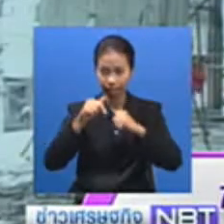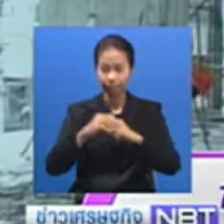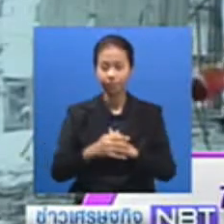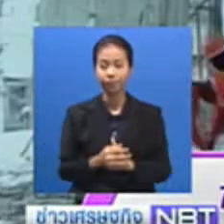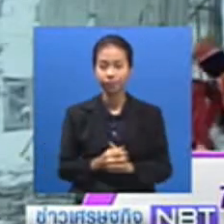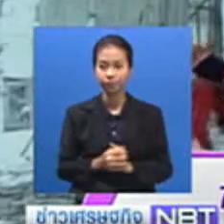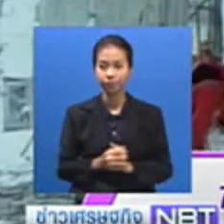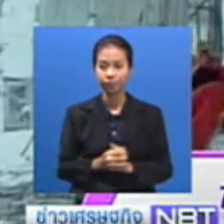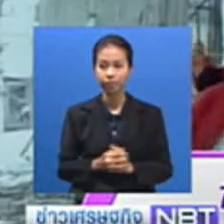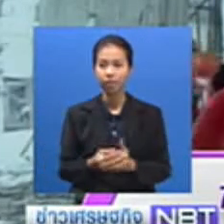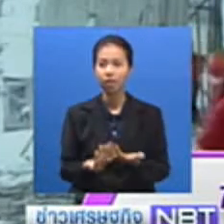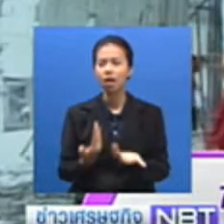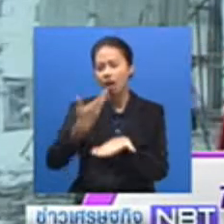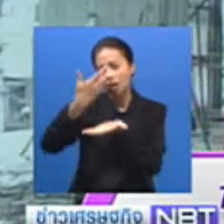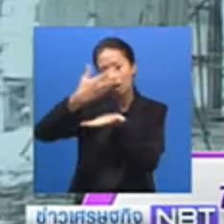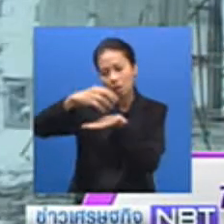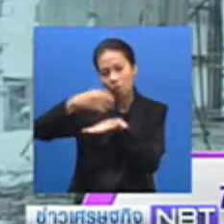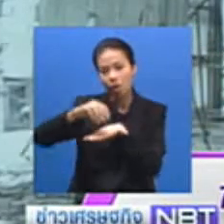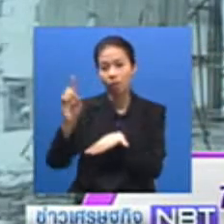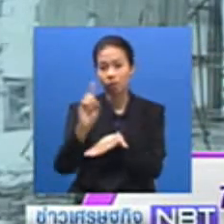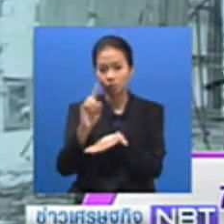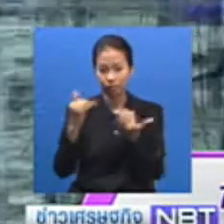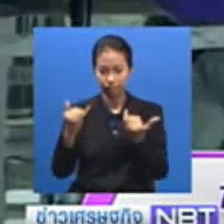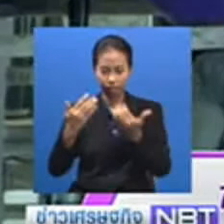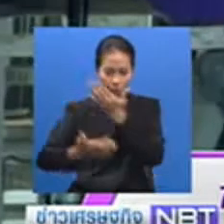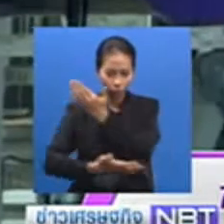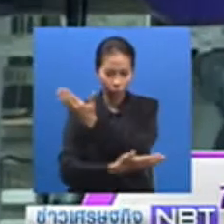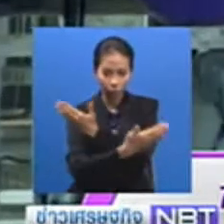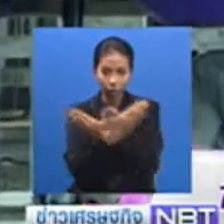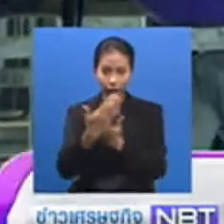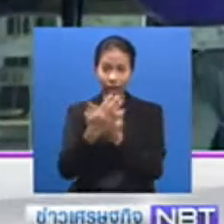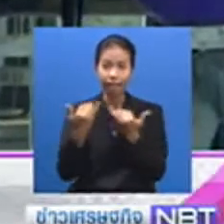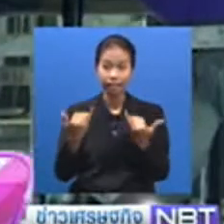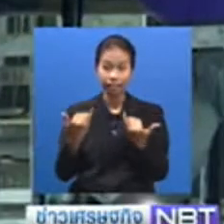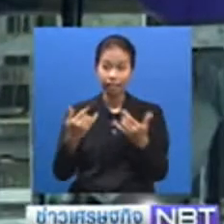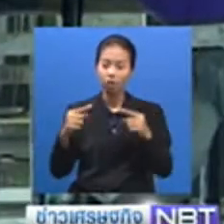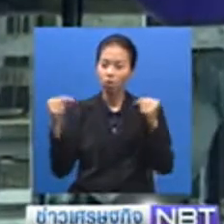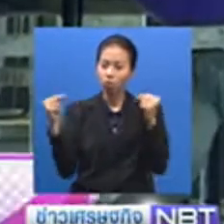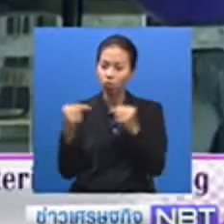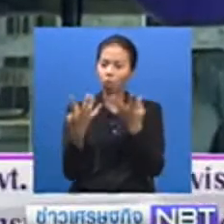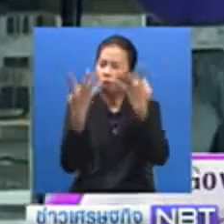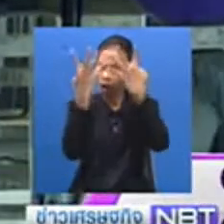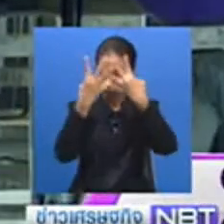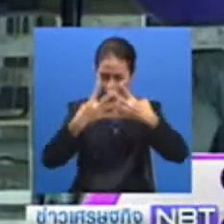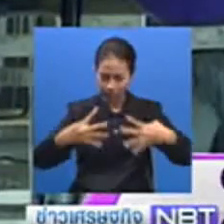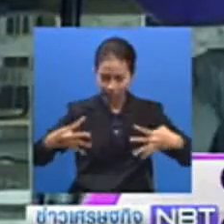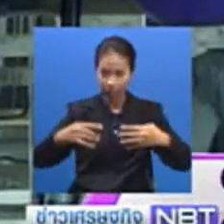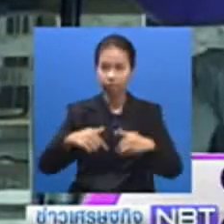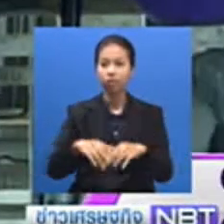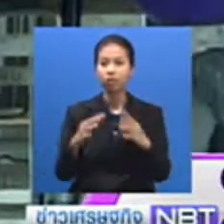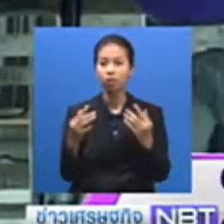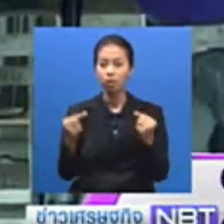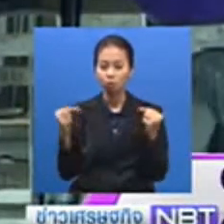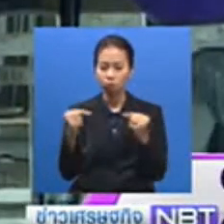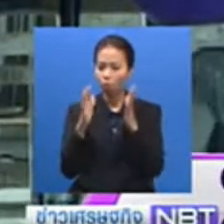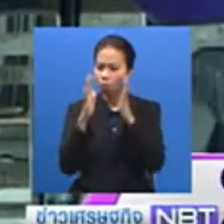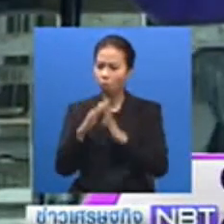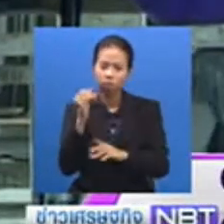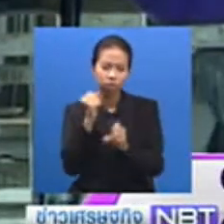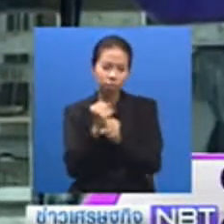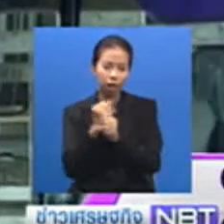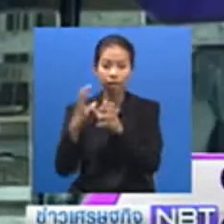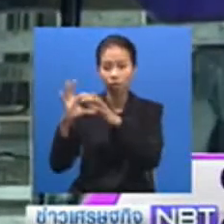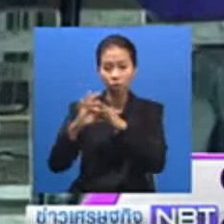บรมราชูปถัมภ์นะคะกะว่าในโอกาสที่จะมีการเปิดเสรีอาเซียนอย่างเต็มรูปแบบผู้ที่อยู่ในวงการอสังหาริมทรัพย์